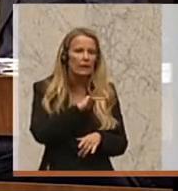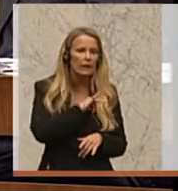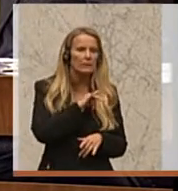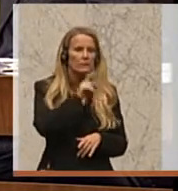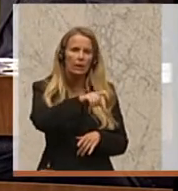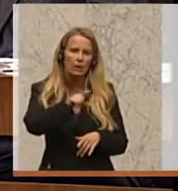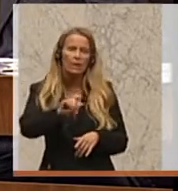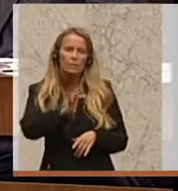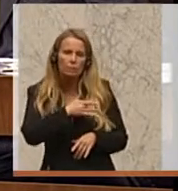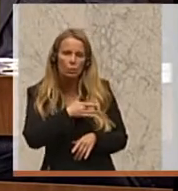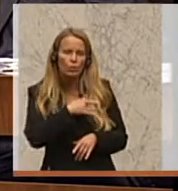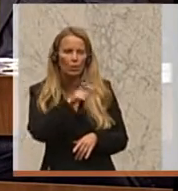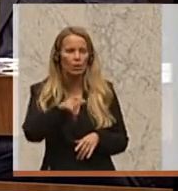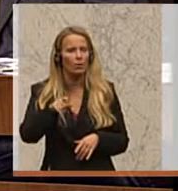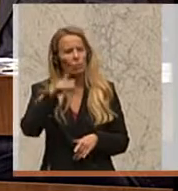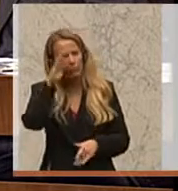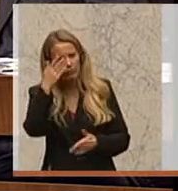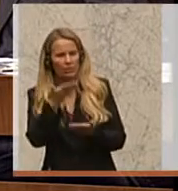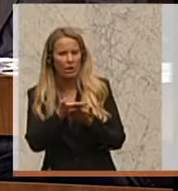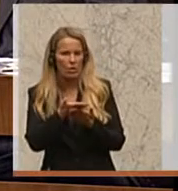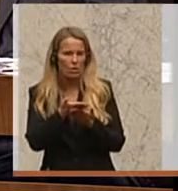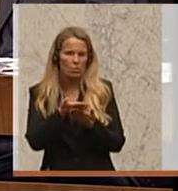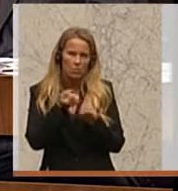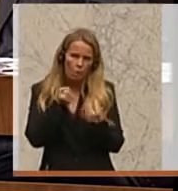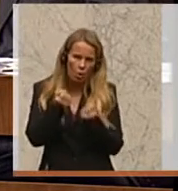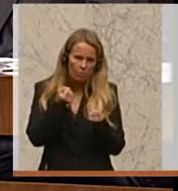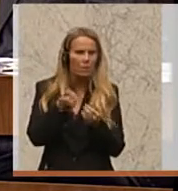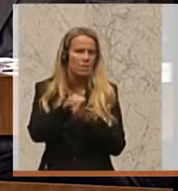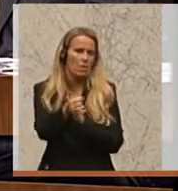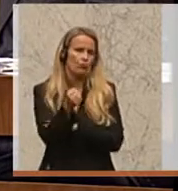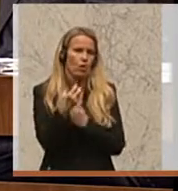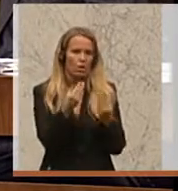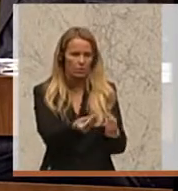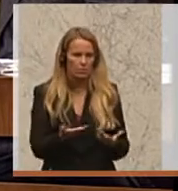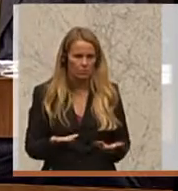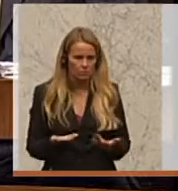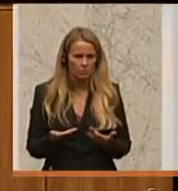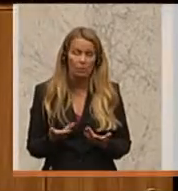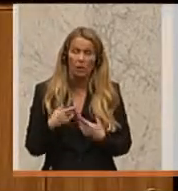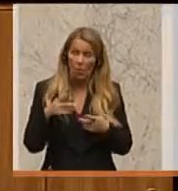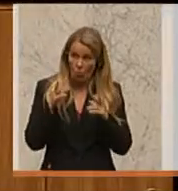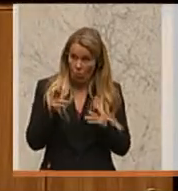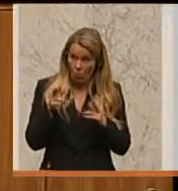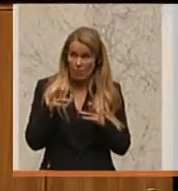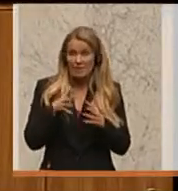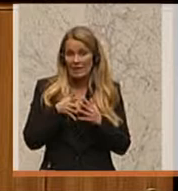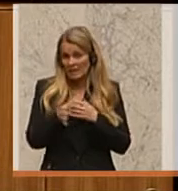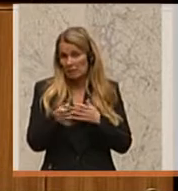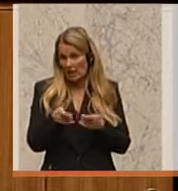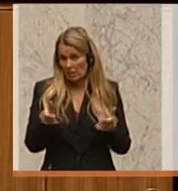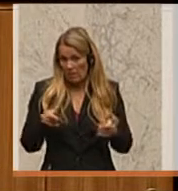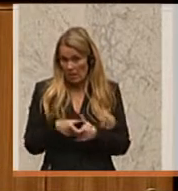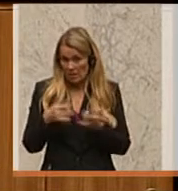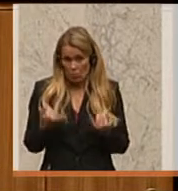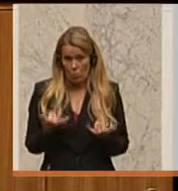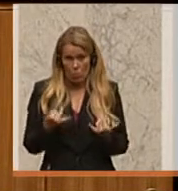das Vertrauen der Bürger in die Politik wieder zu stärken. Ich hoffe, dass das beim Transparenzpaket, das heute durch